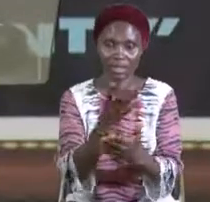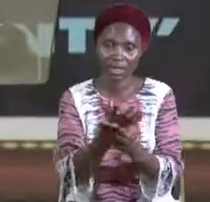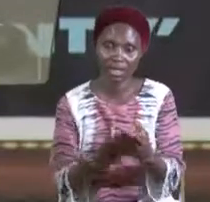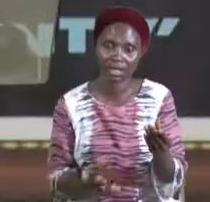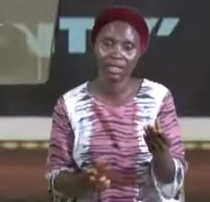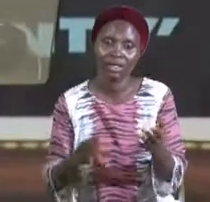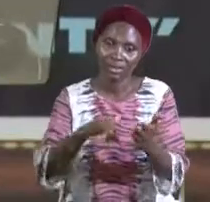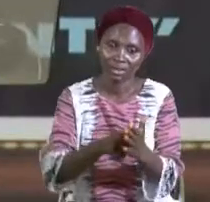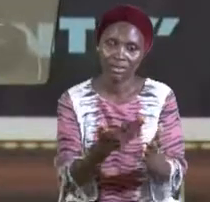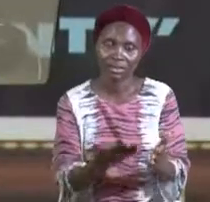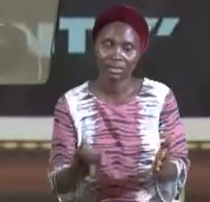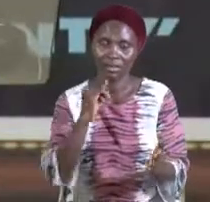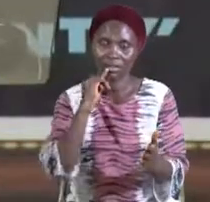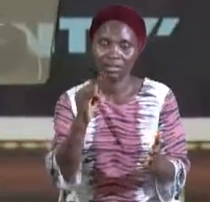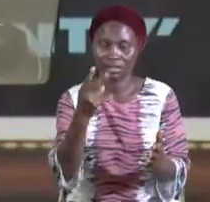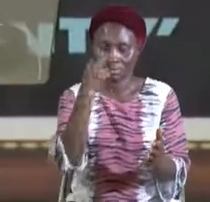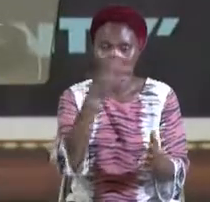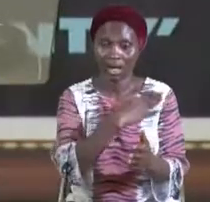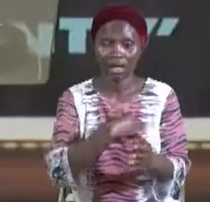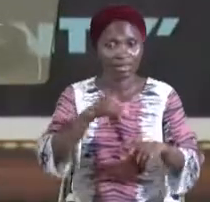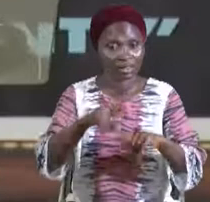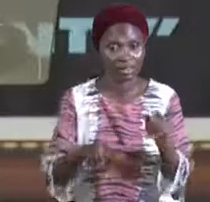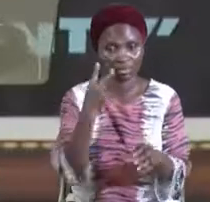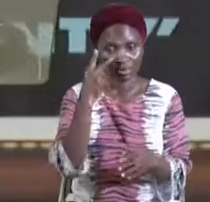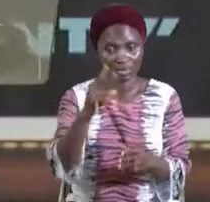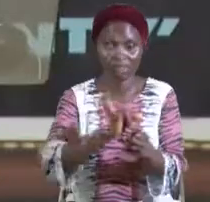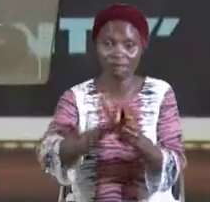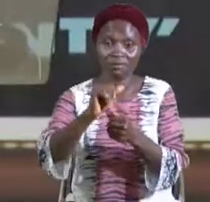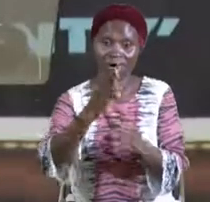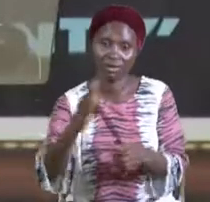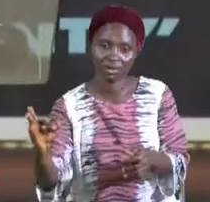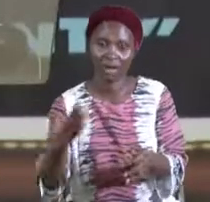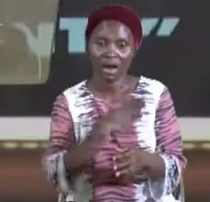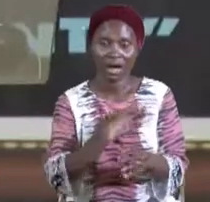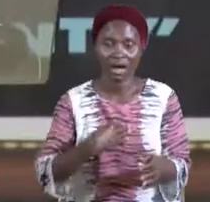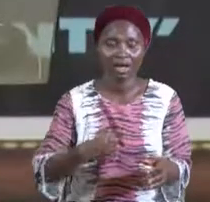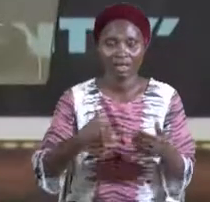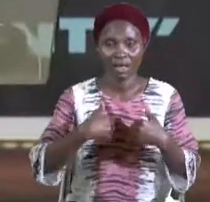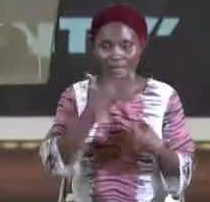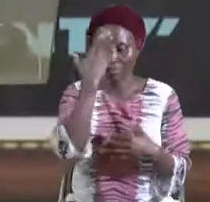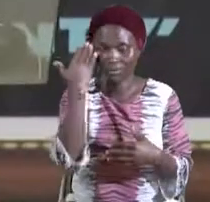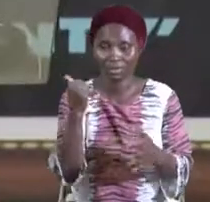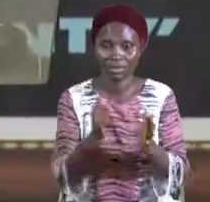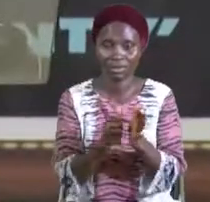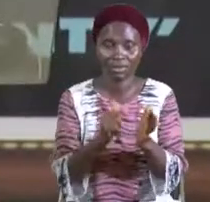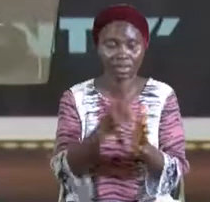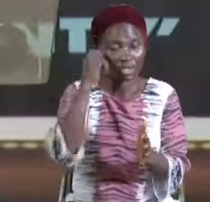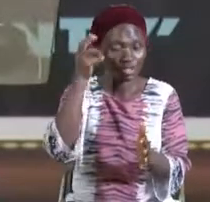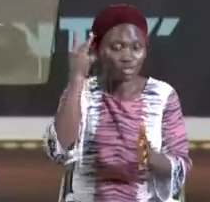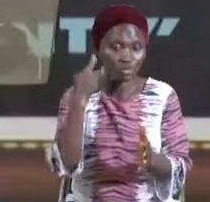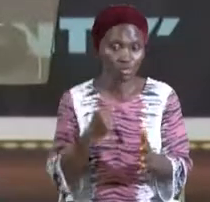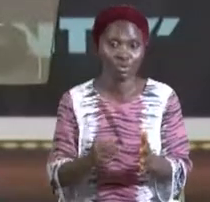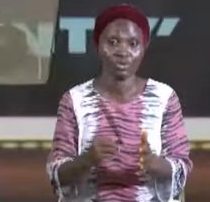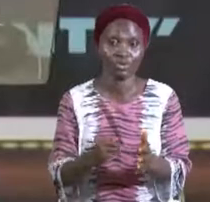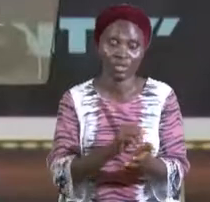sont point est aveugle. Il ne voit pas de loin. Et il a mis en oubli la purification de ses